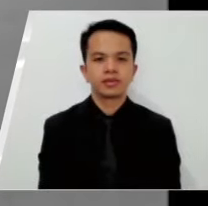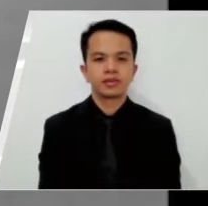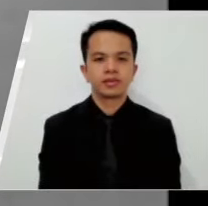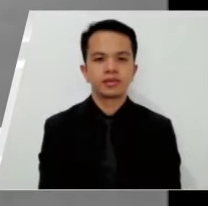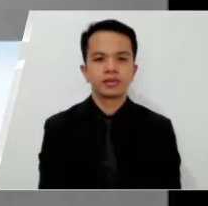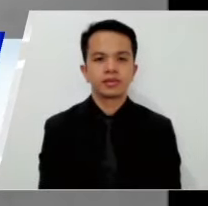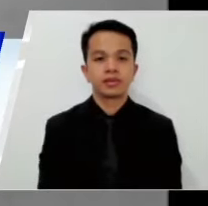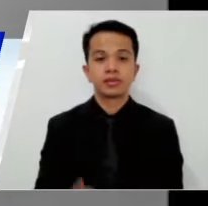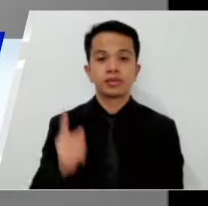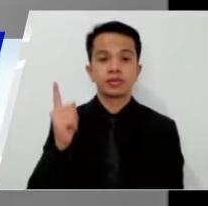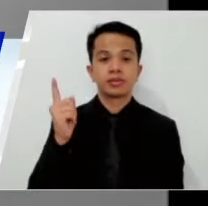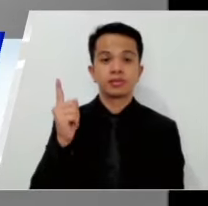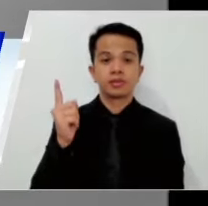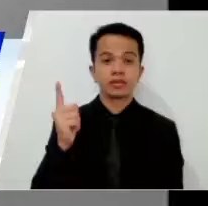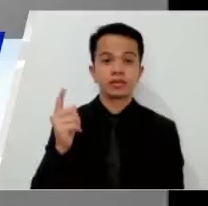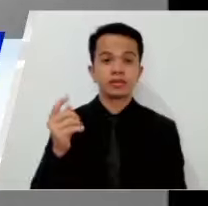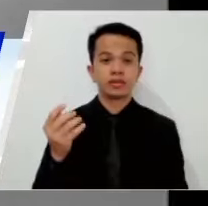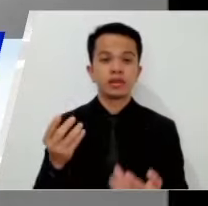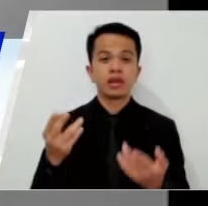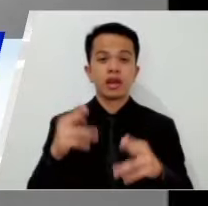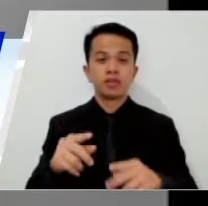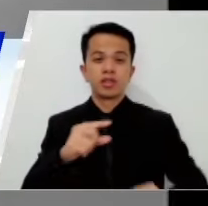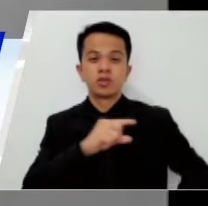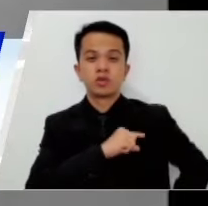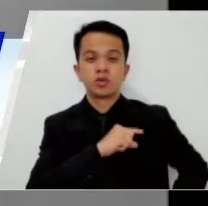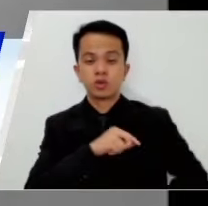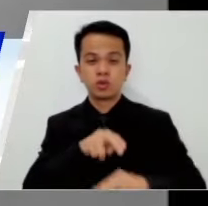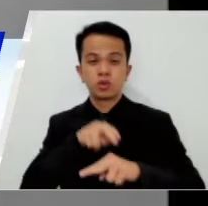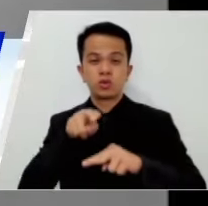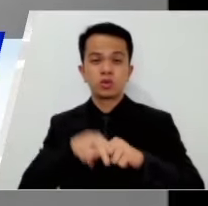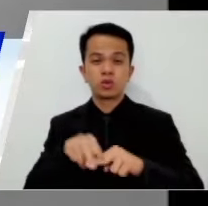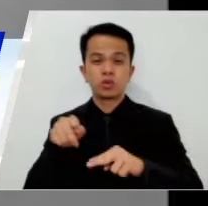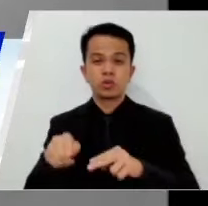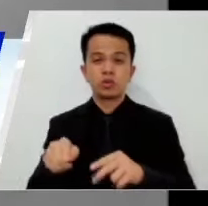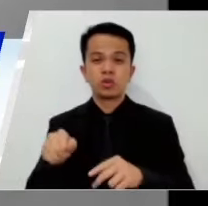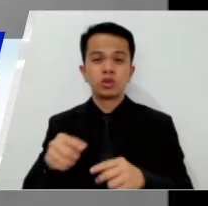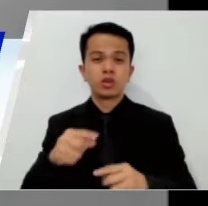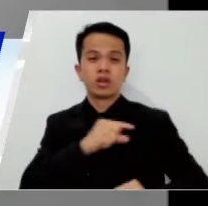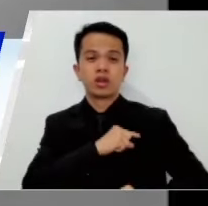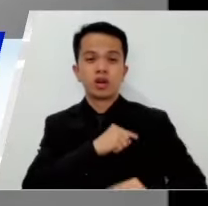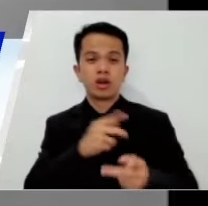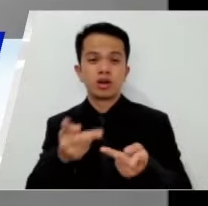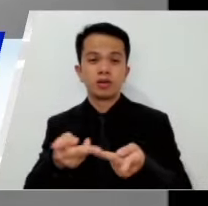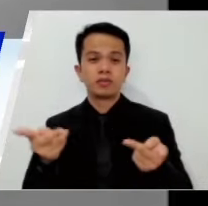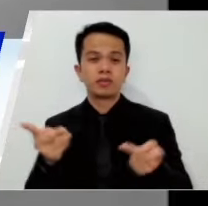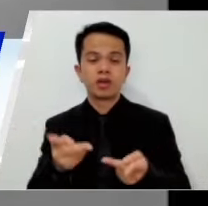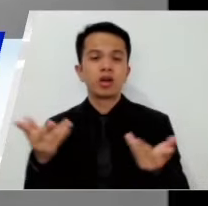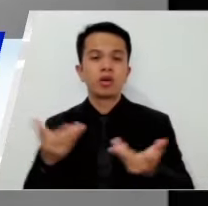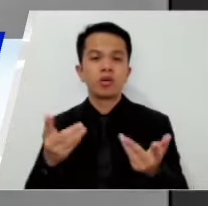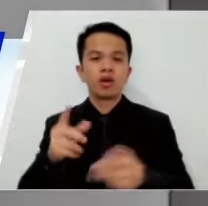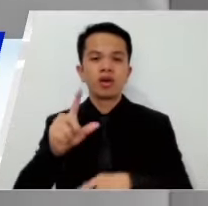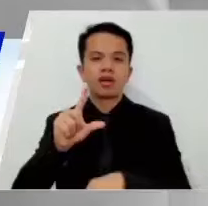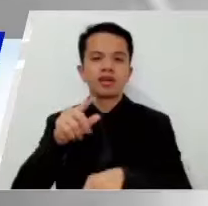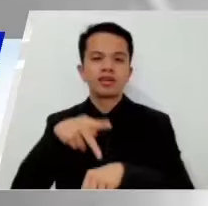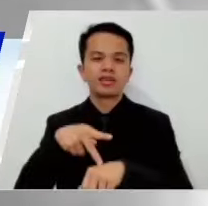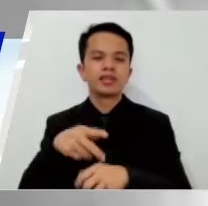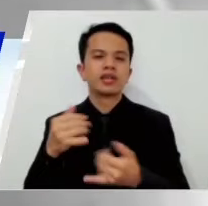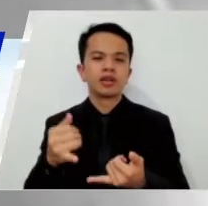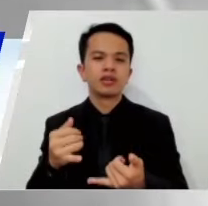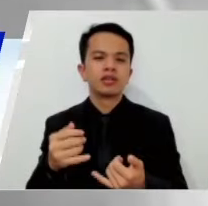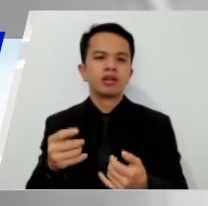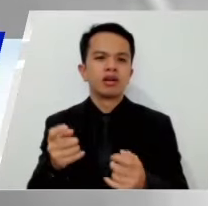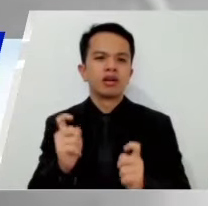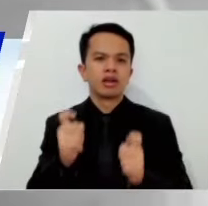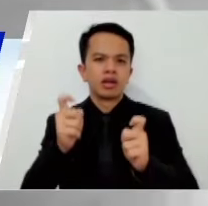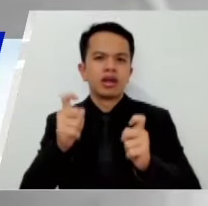Sinabayan ang asin doon sa mukha ang babaeng gwardya na nakaupo sa gilid ng guardhouse sa isang subdivision sa Las Piñas City. Dali-dali naman tumakbo